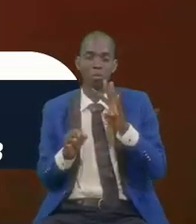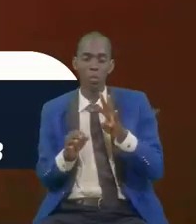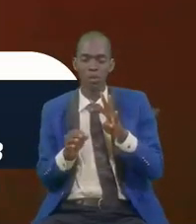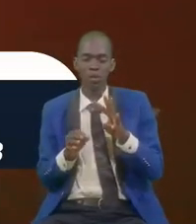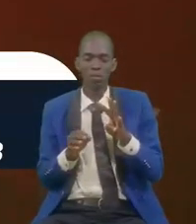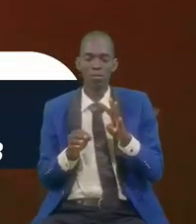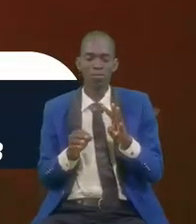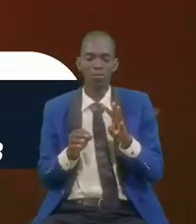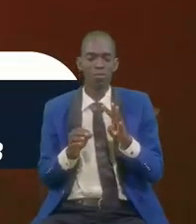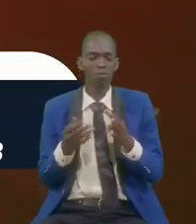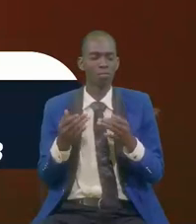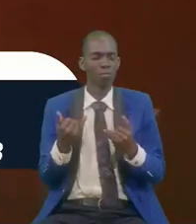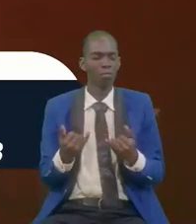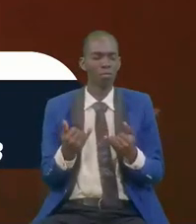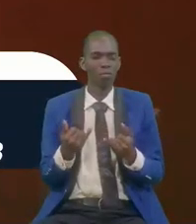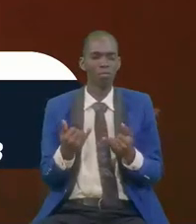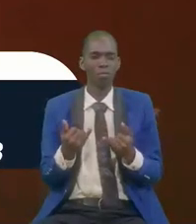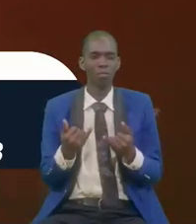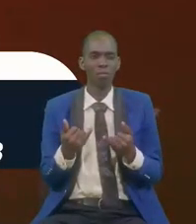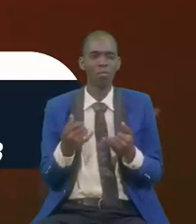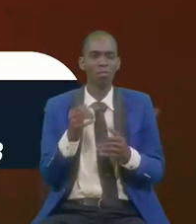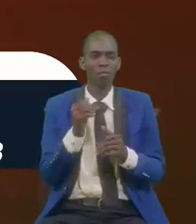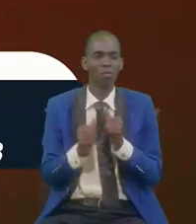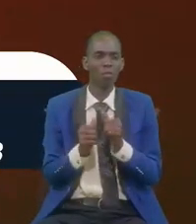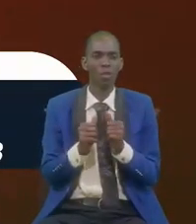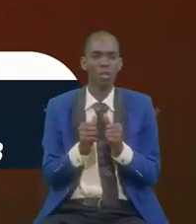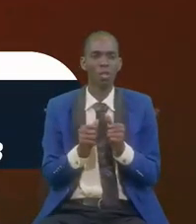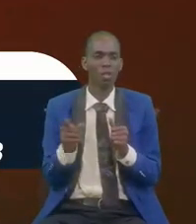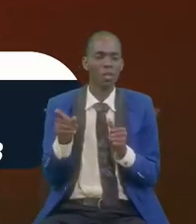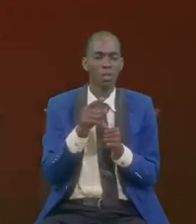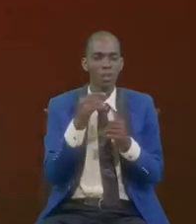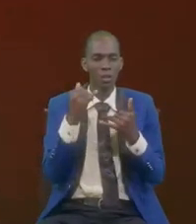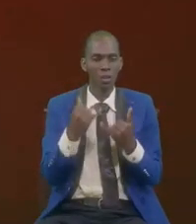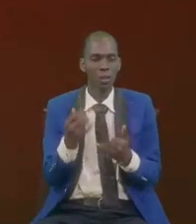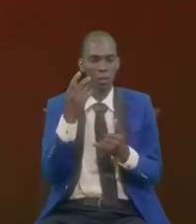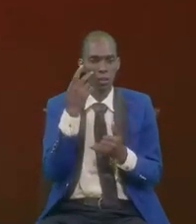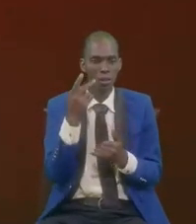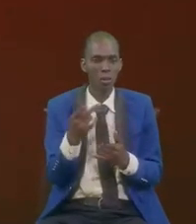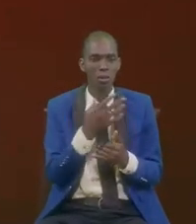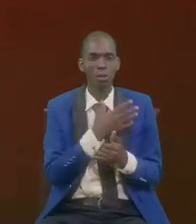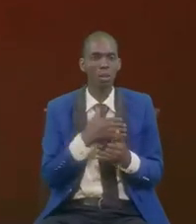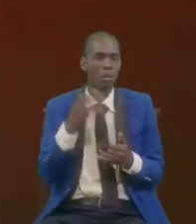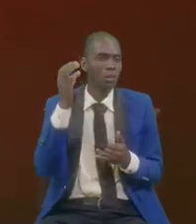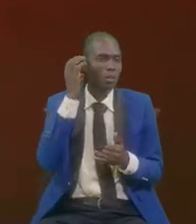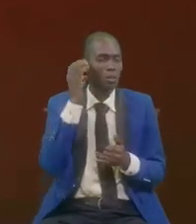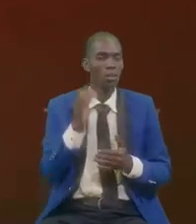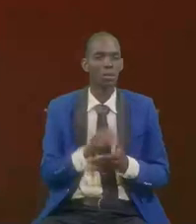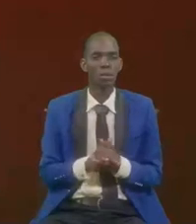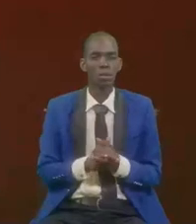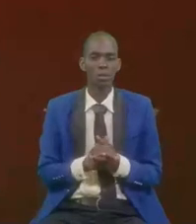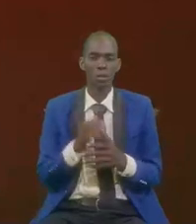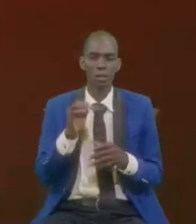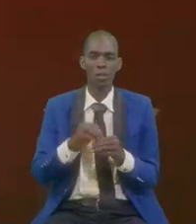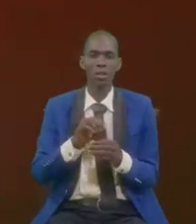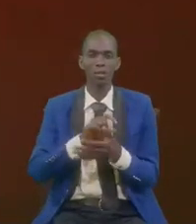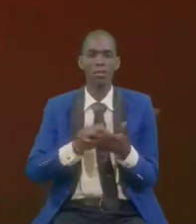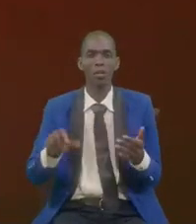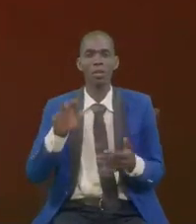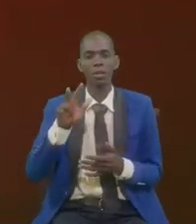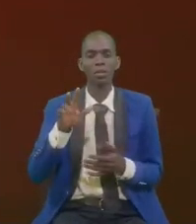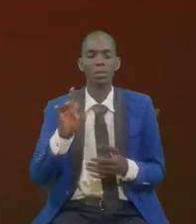Et il l'a répandu comme vous le voyez et l'entendez. Verset 38.